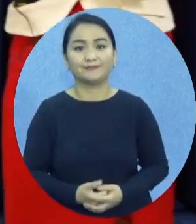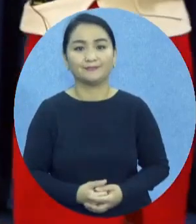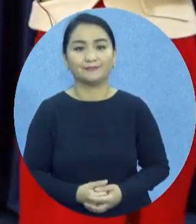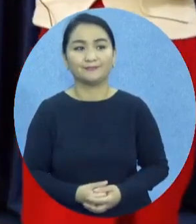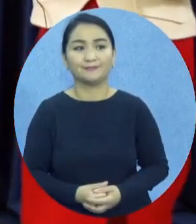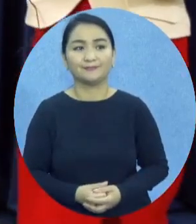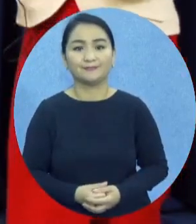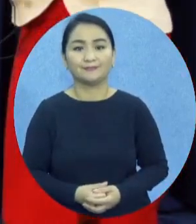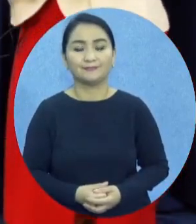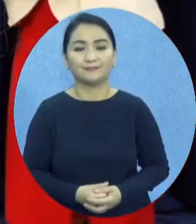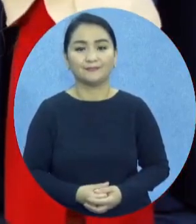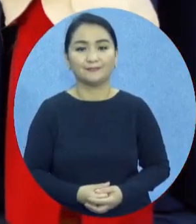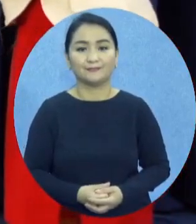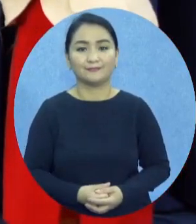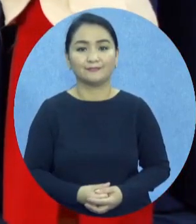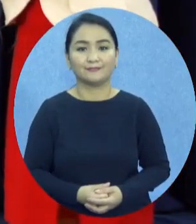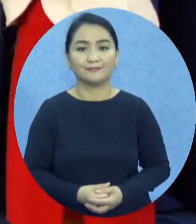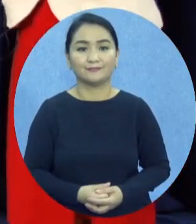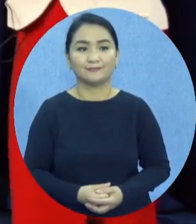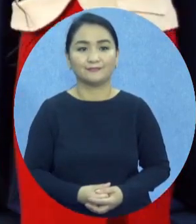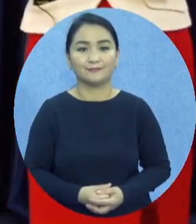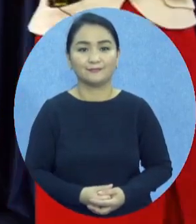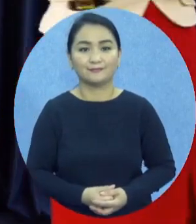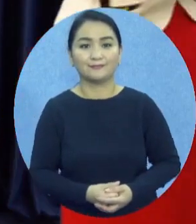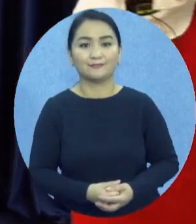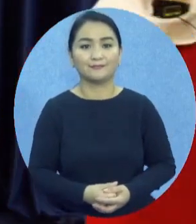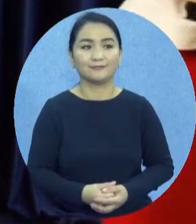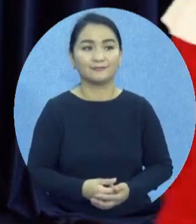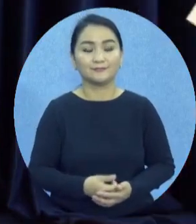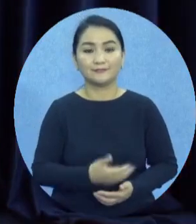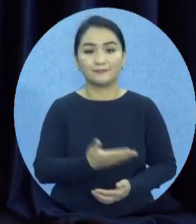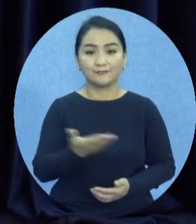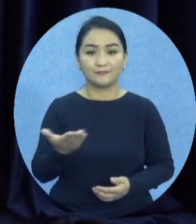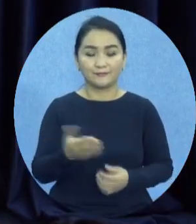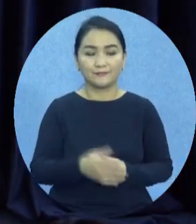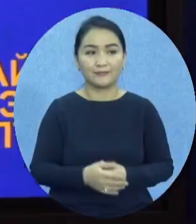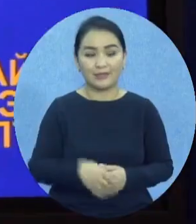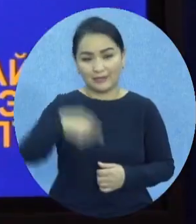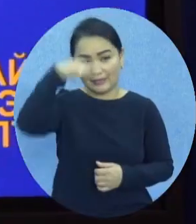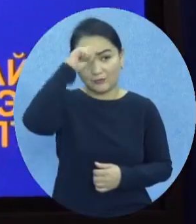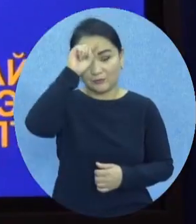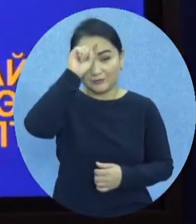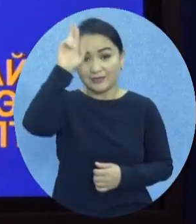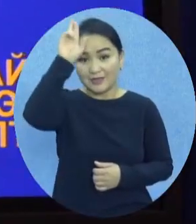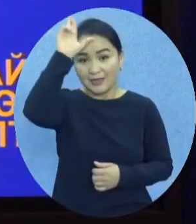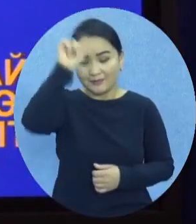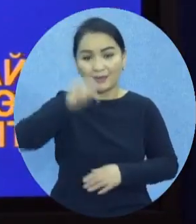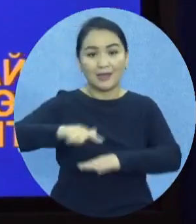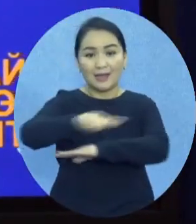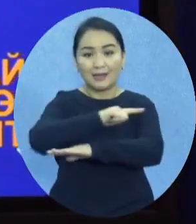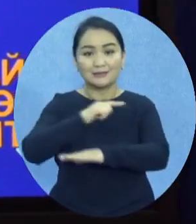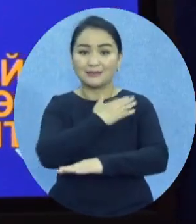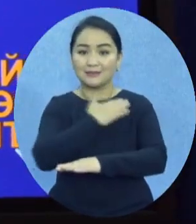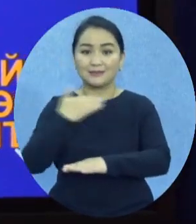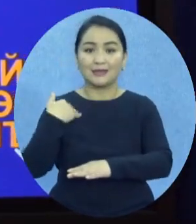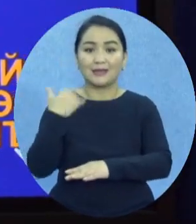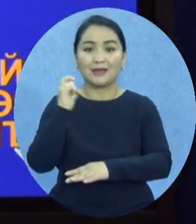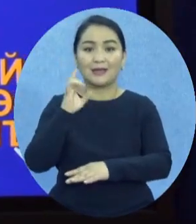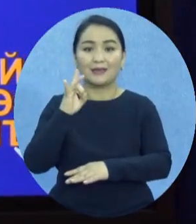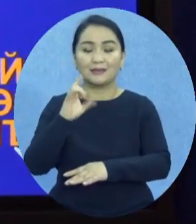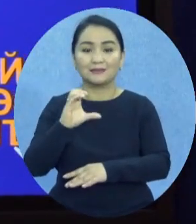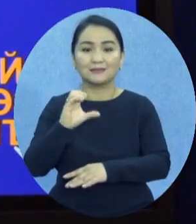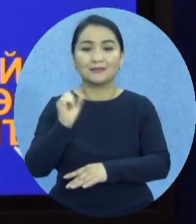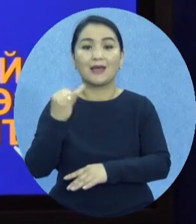гооч. За тэгэхээр та бүхэндээ Эрүүл мэндийн яамны газрын дарга их сайхан тодорхой зөвлөгөөнүүдийг өглөө. За